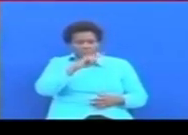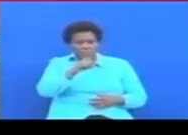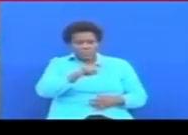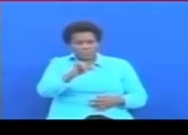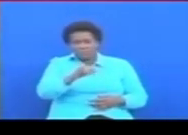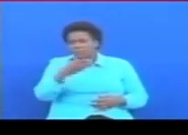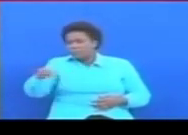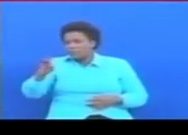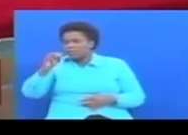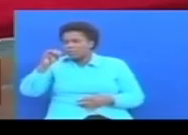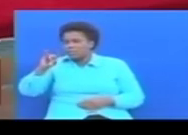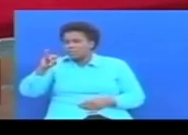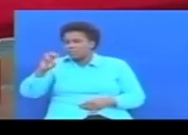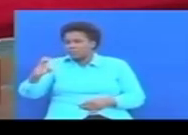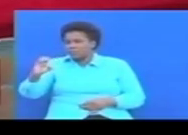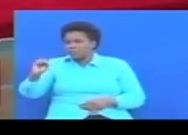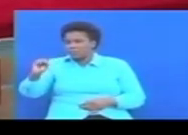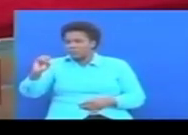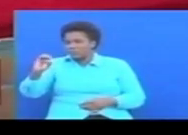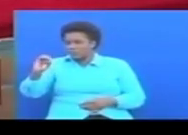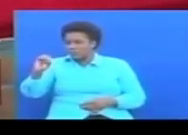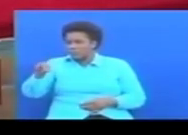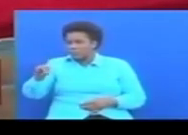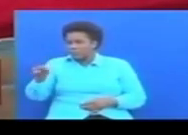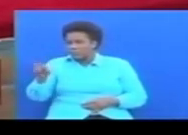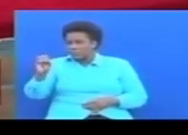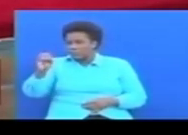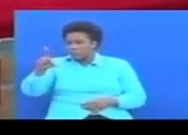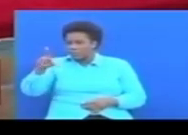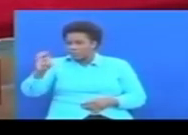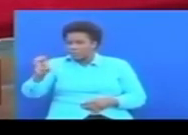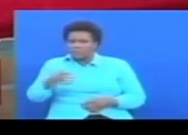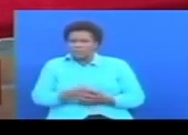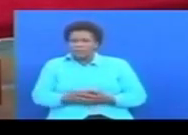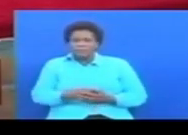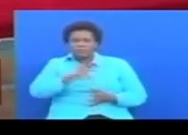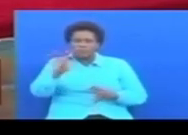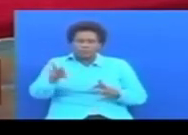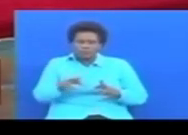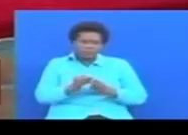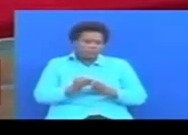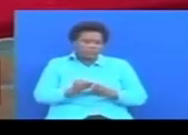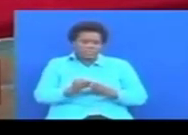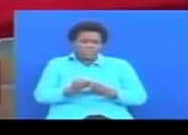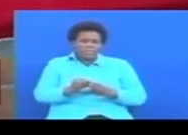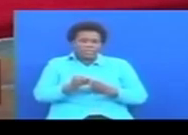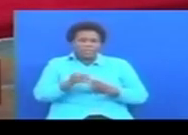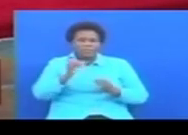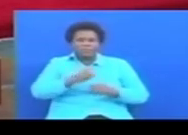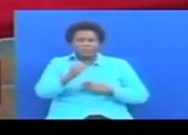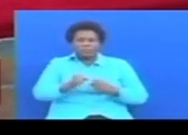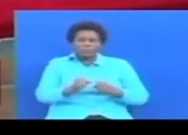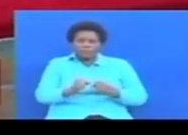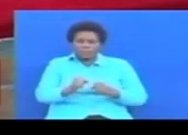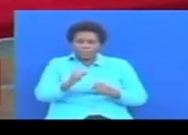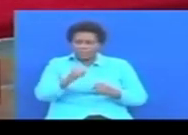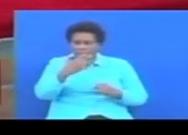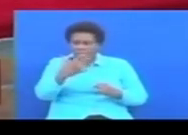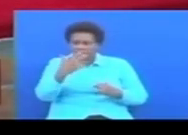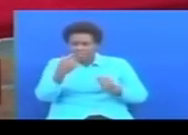wa kilomita 96.8 na barabara ya Mbalizi, Changombe, Mkwajuni Patamela